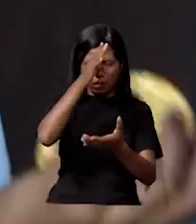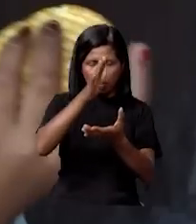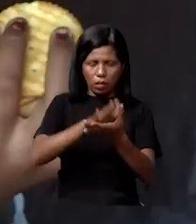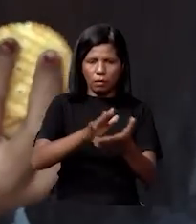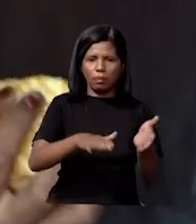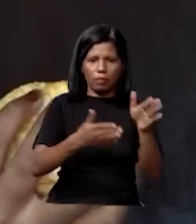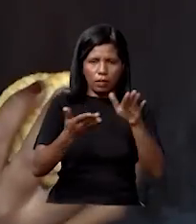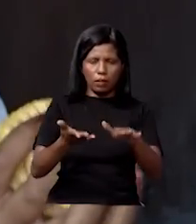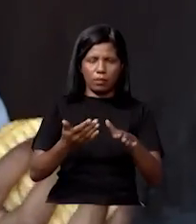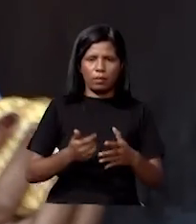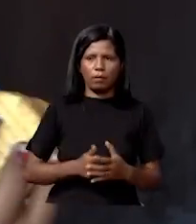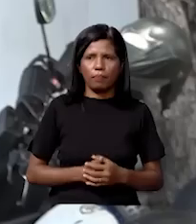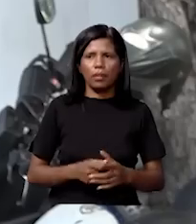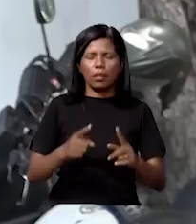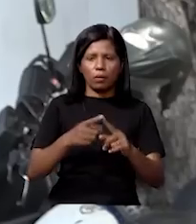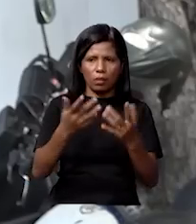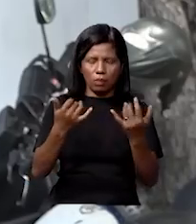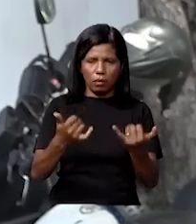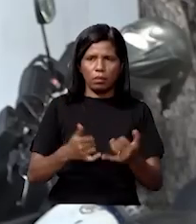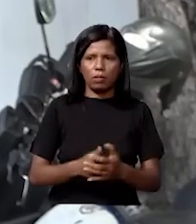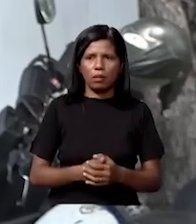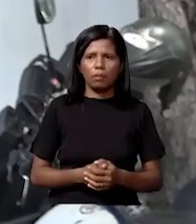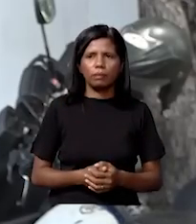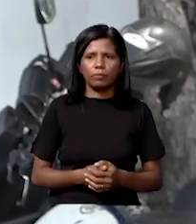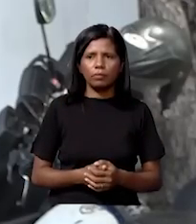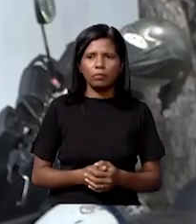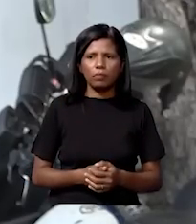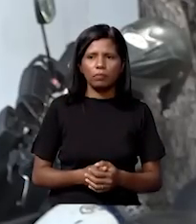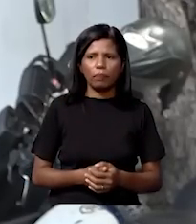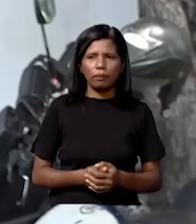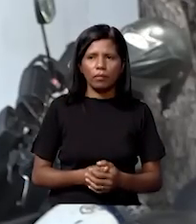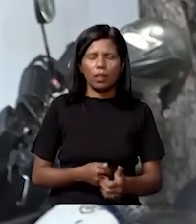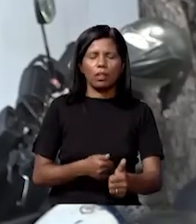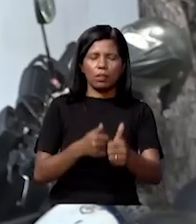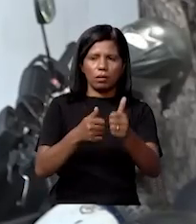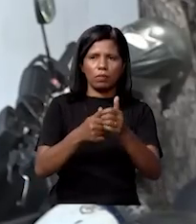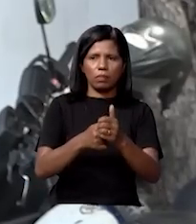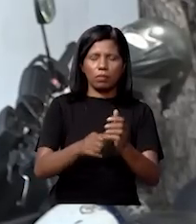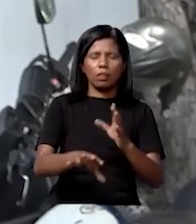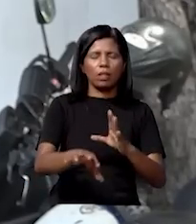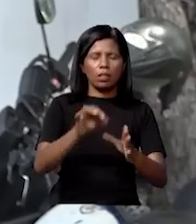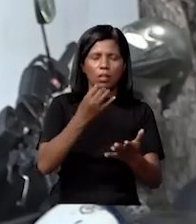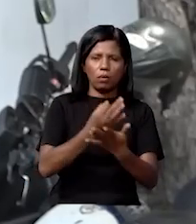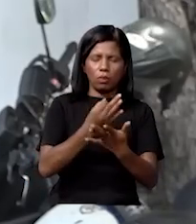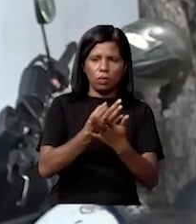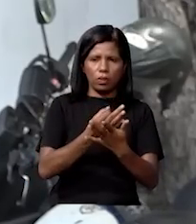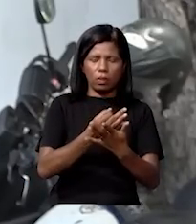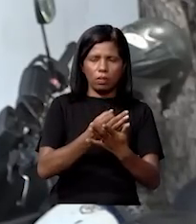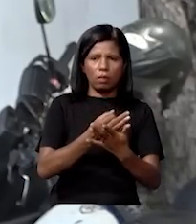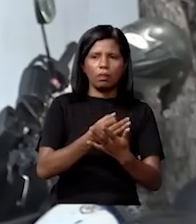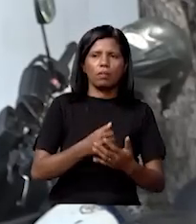tia it to agoramos tama se bazia ba niatu hetan bolso isturu idenet nieten